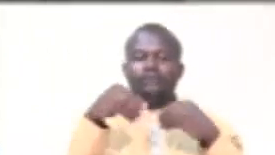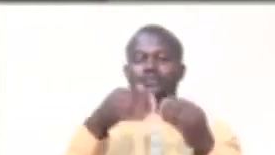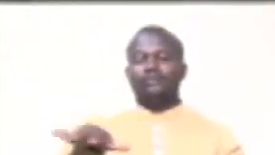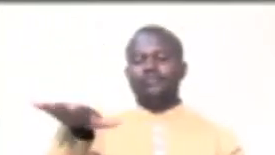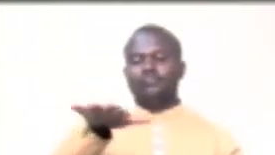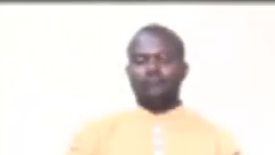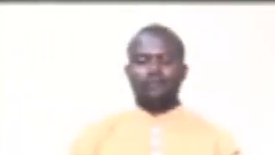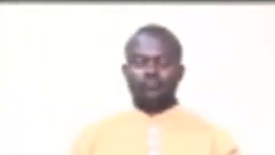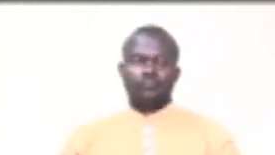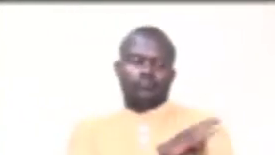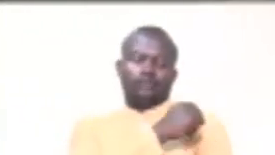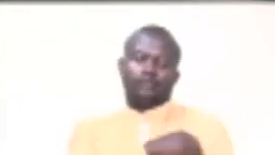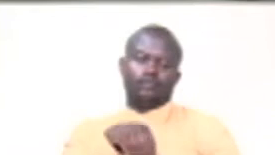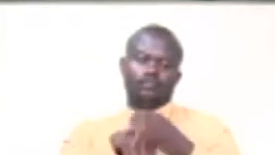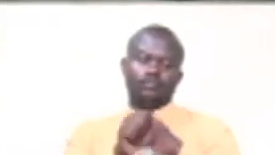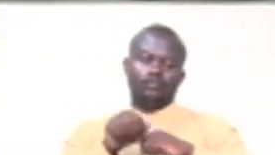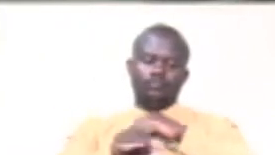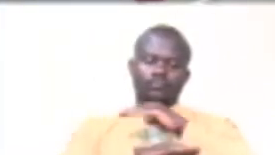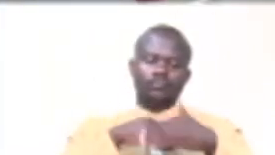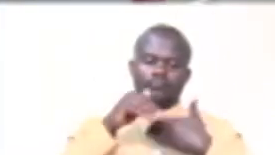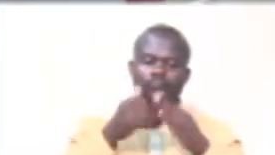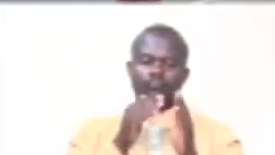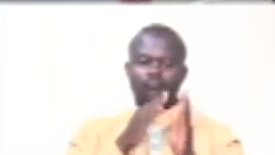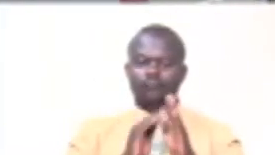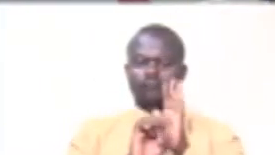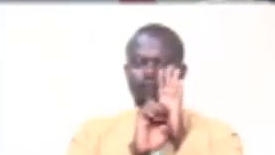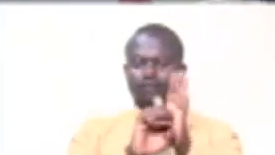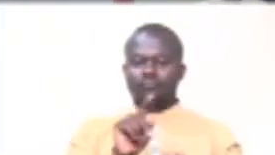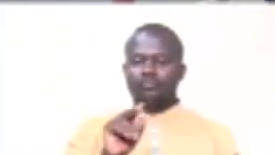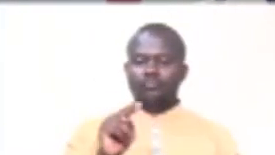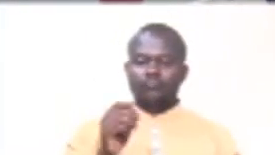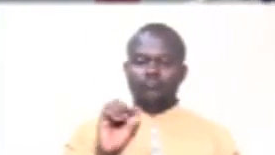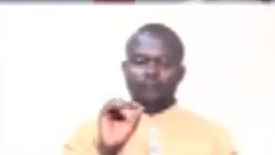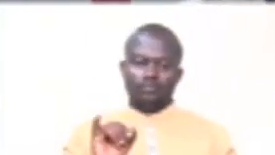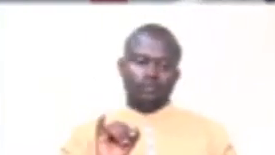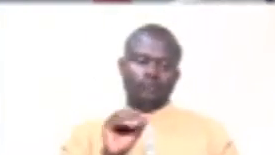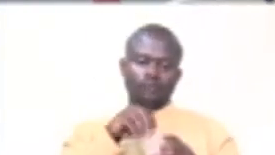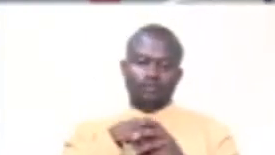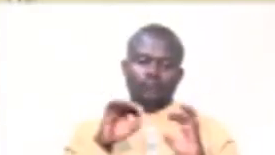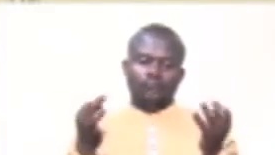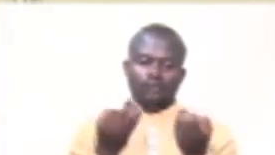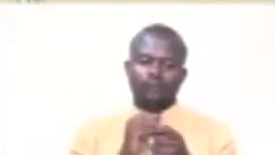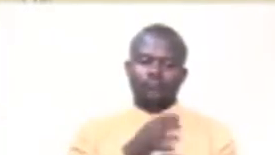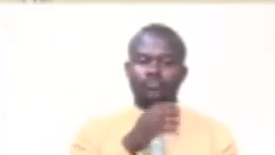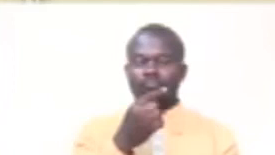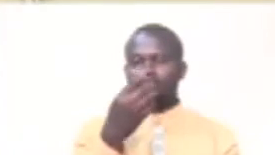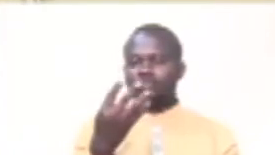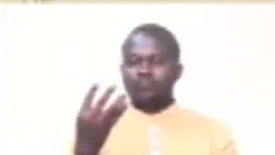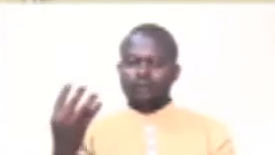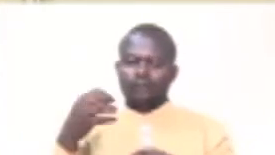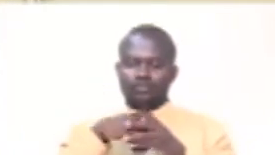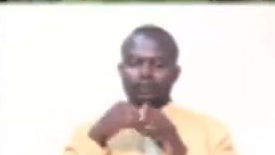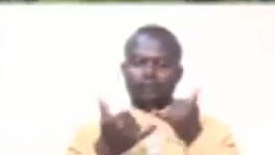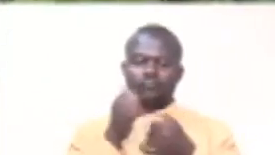hariya. Iri vuriro riri mu bikorwa remezo bigize umudugudu w'icyitegererezo wa Kinigi, watujwemo imiryango 144 muri